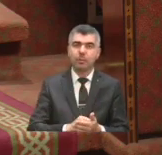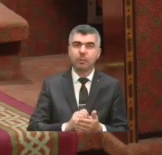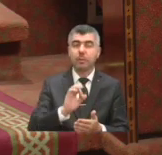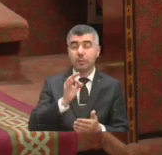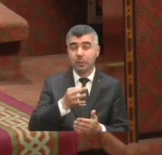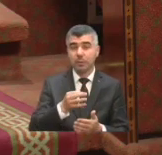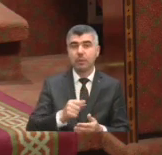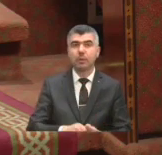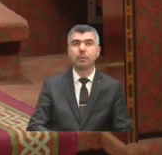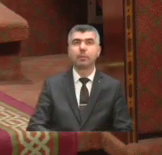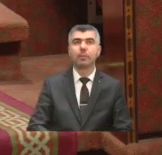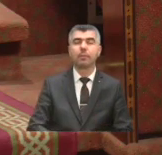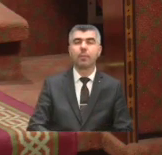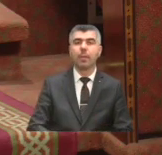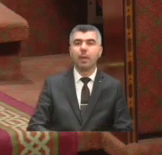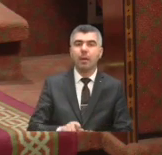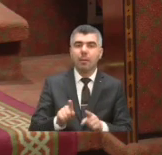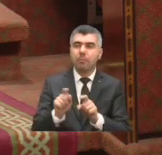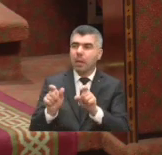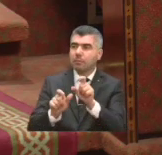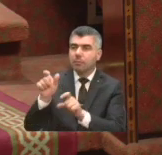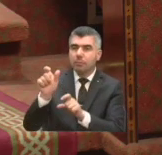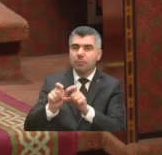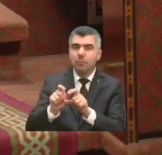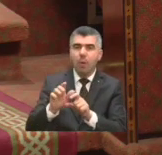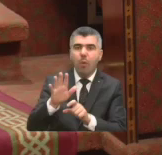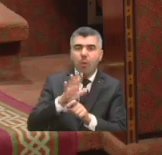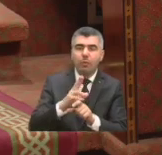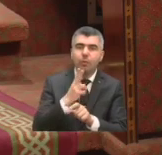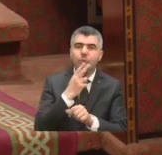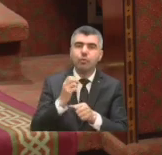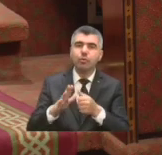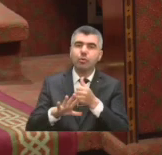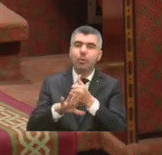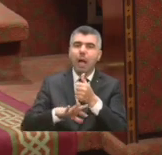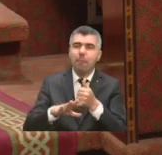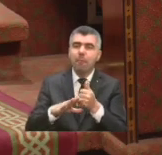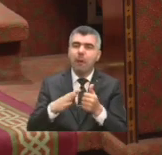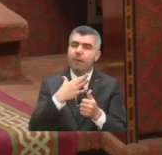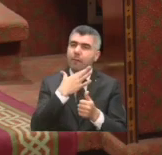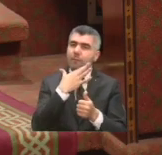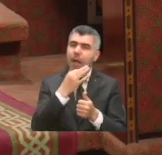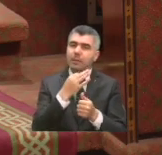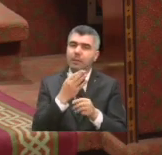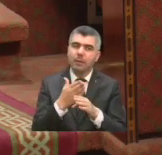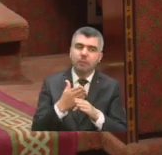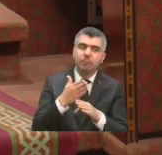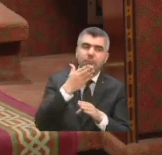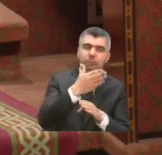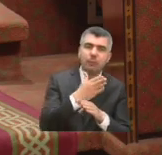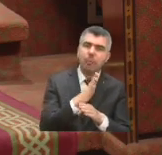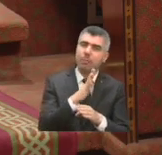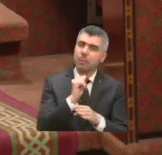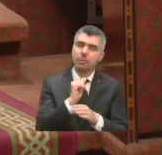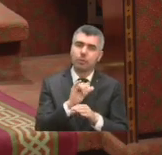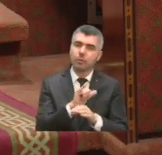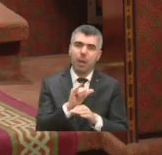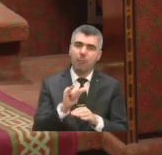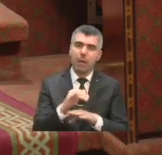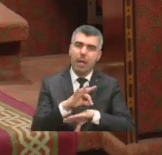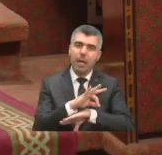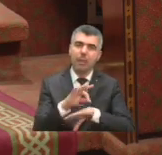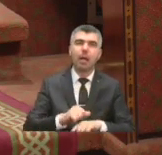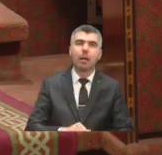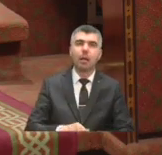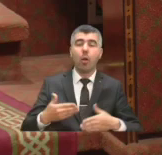يوفر للمرتفقين خدمات سهلة وبسيطة وبلا ما يحتاج المواطن يتنقل. المغرب اليوم